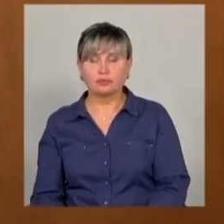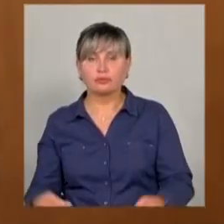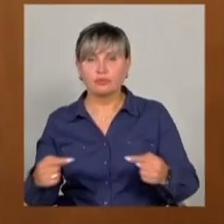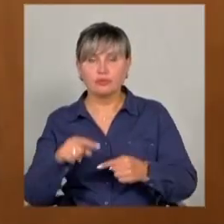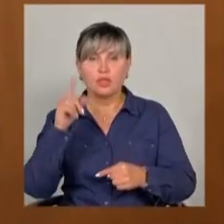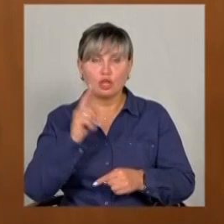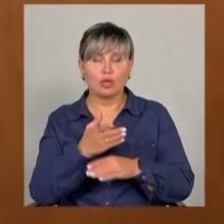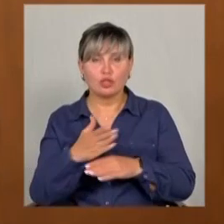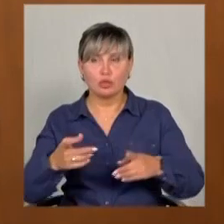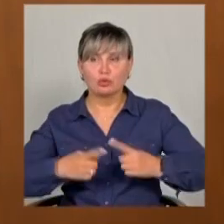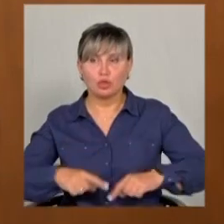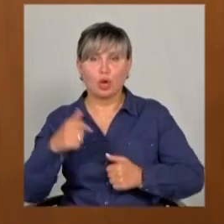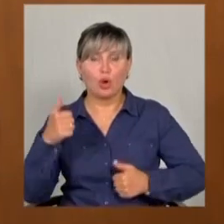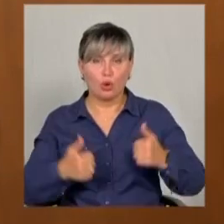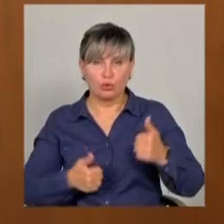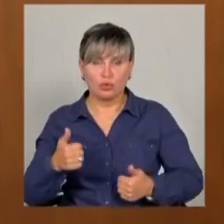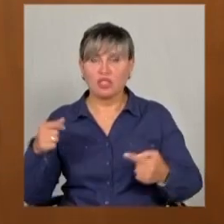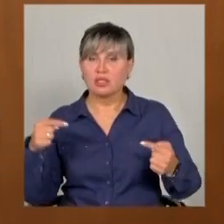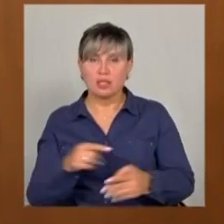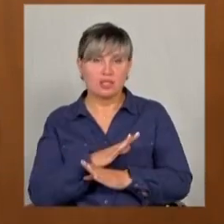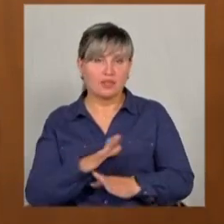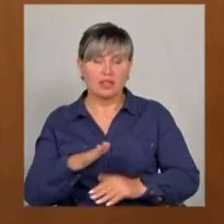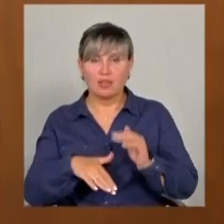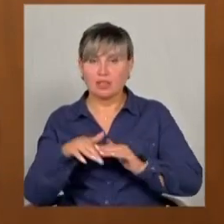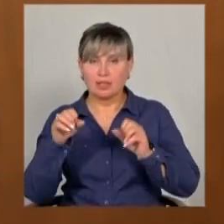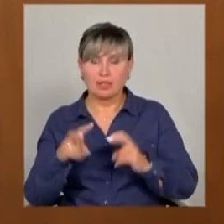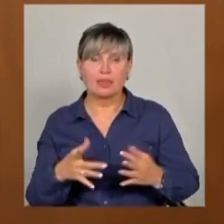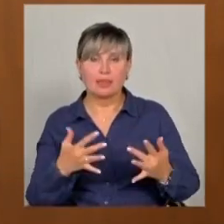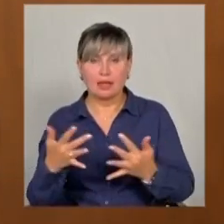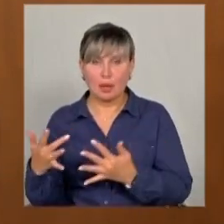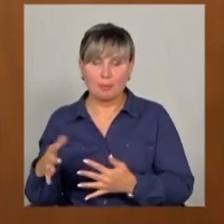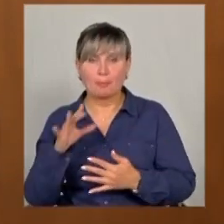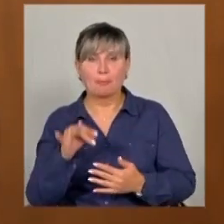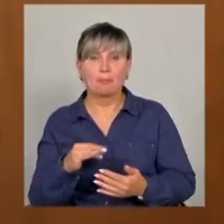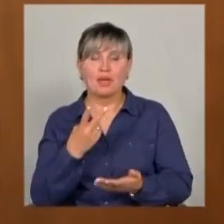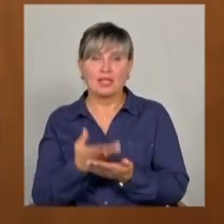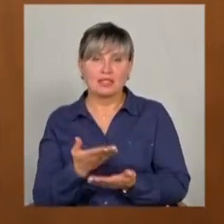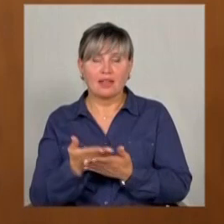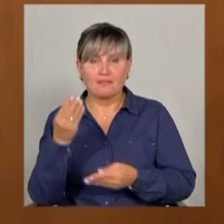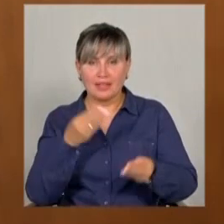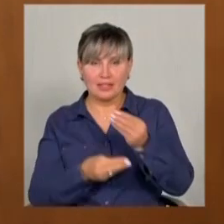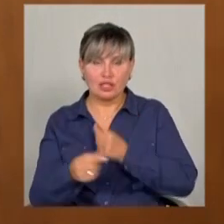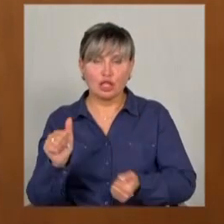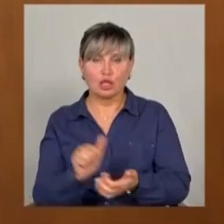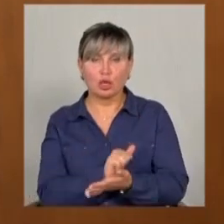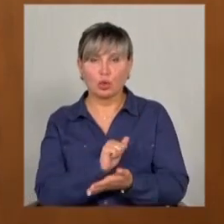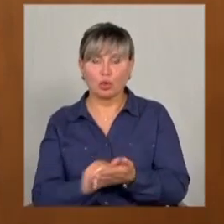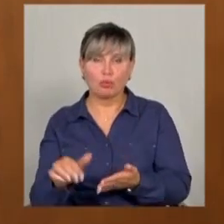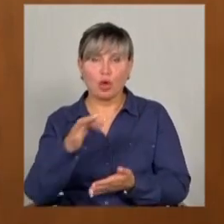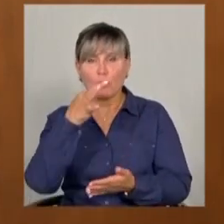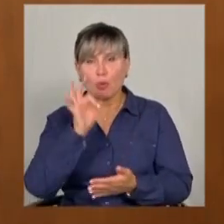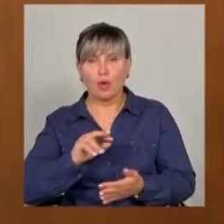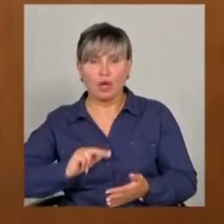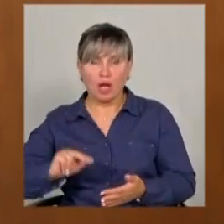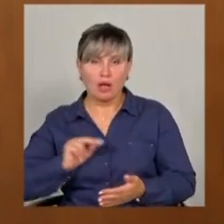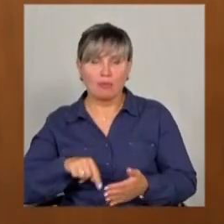отдельные участники конкурса не соответствуют квалификационным требованиям и представили фиктивные документы об опыте работы